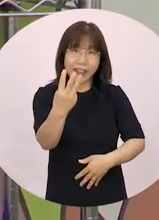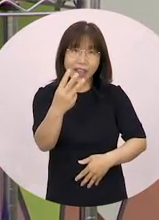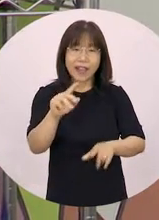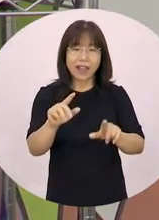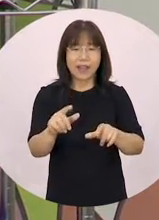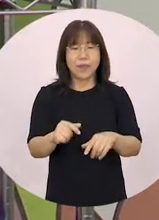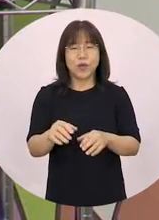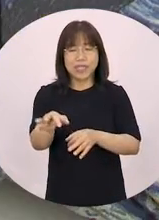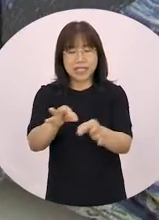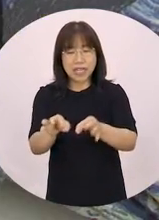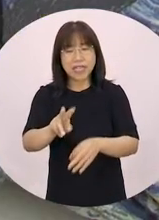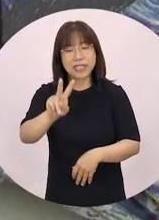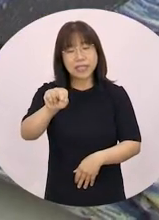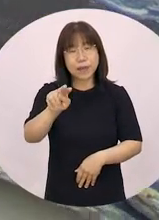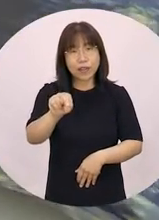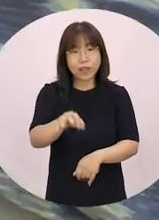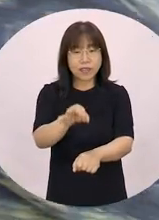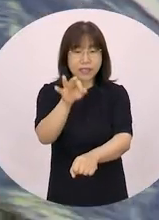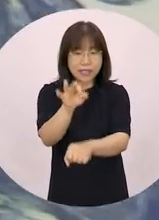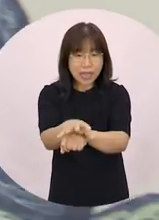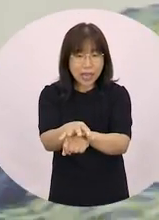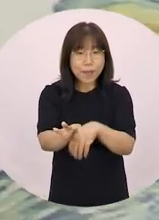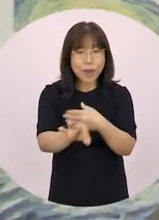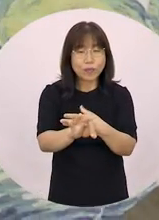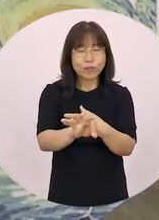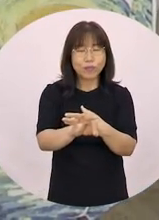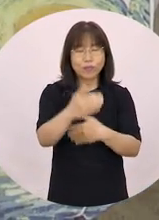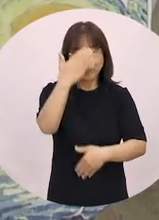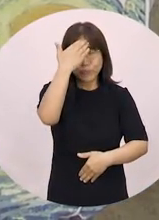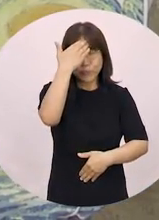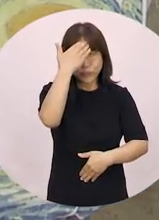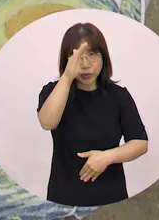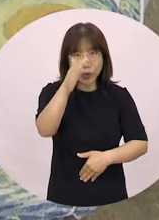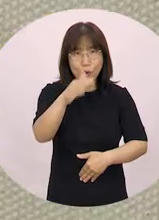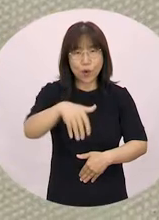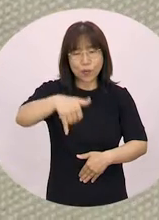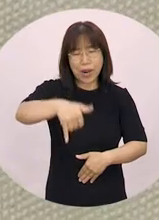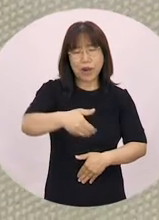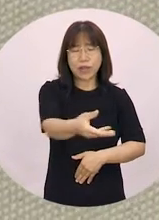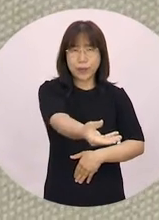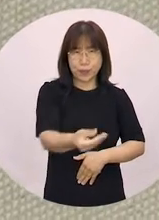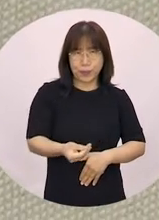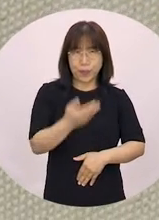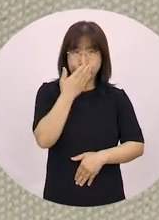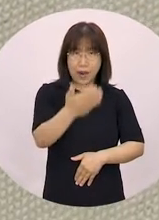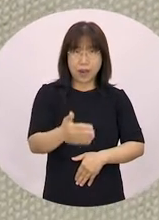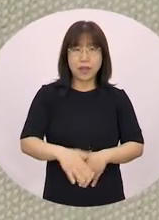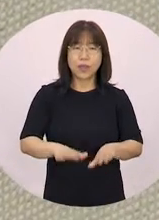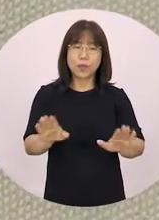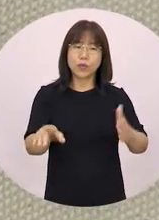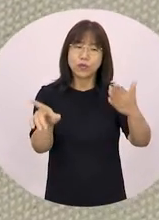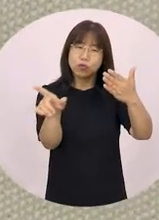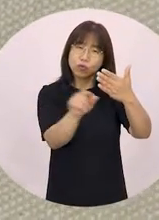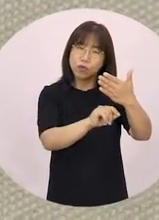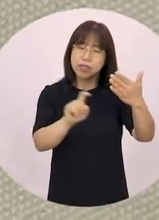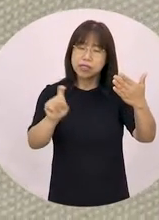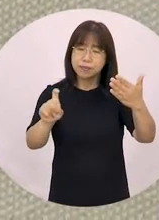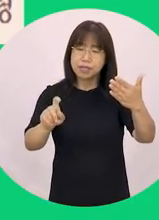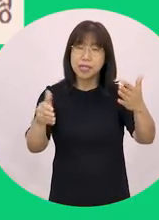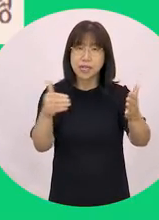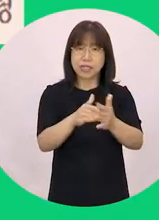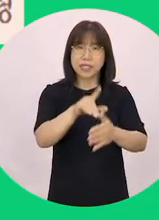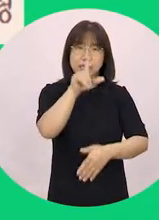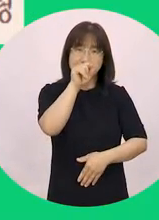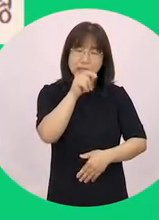내에서 2만 원 이상을 구매하면 새 장바구니를 무료로 대여해주는 사업입니다. 사업 기간은 오는 9월